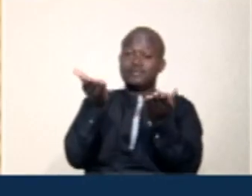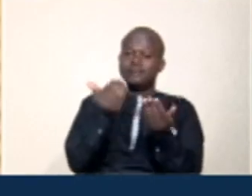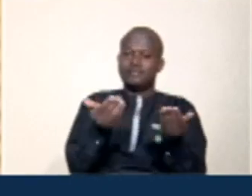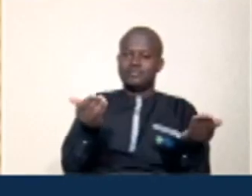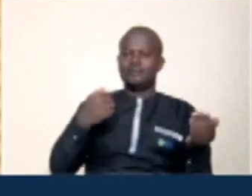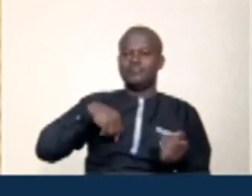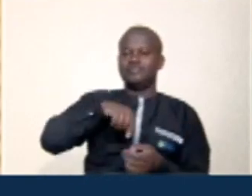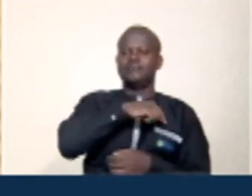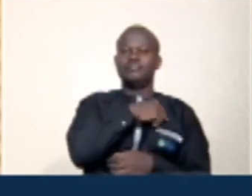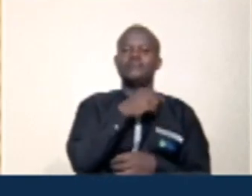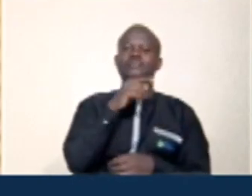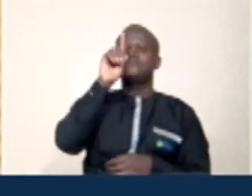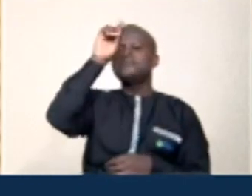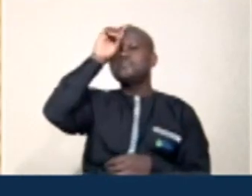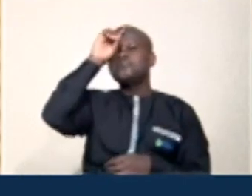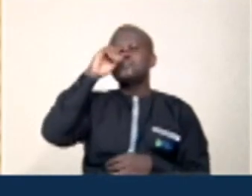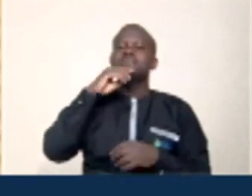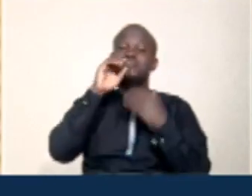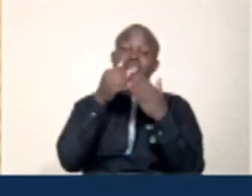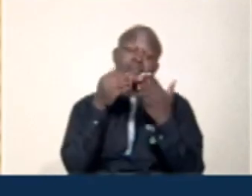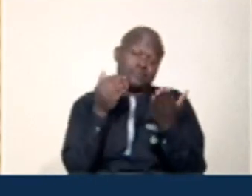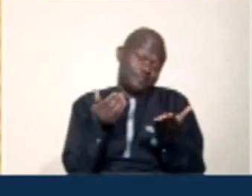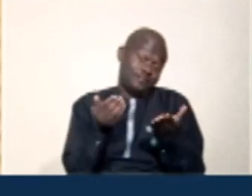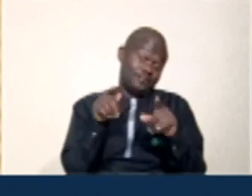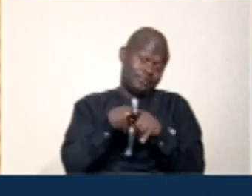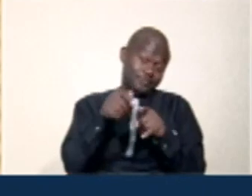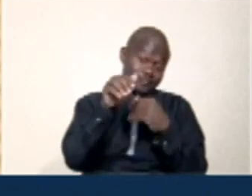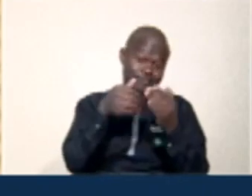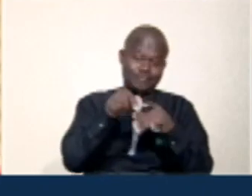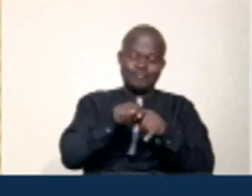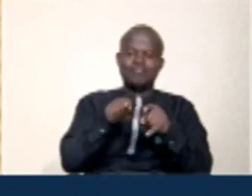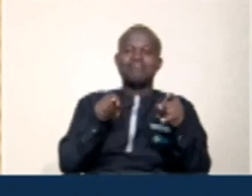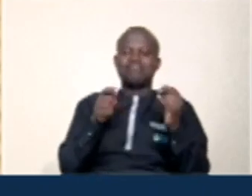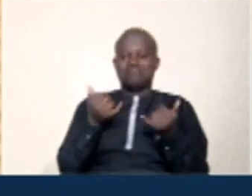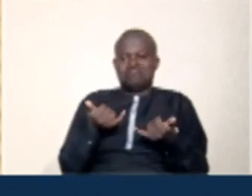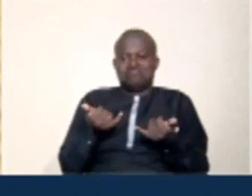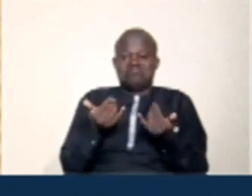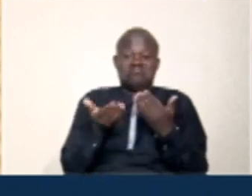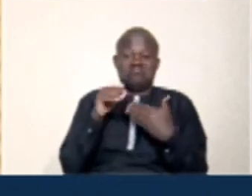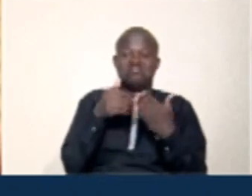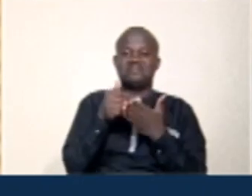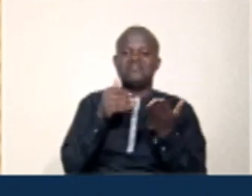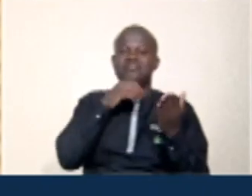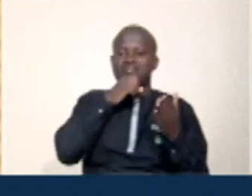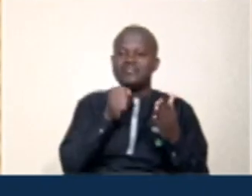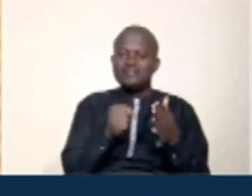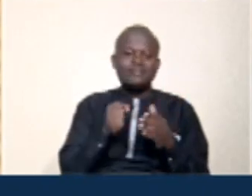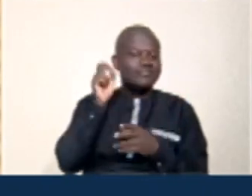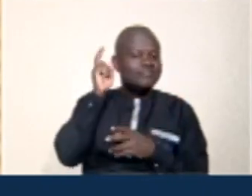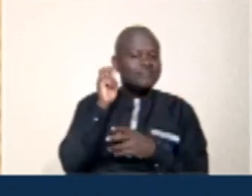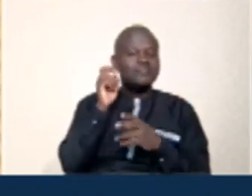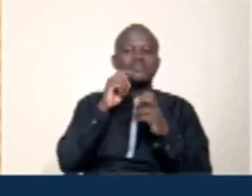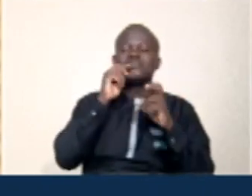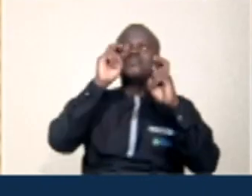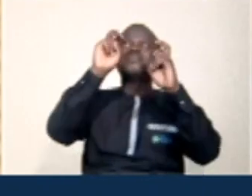banjye. Ubwo nkibaza nuko bari abangana kuriya n'abangabo, ubu none n'abasaza aho bari numva ngo